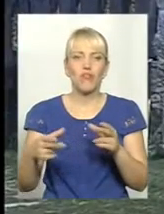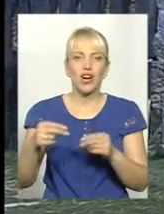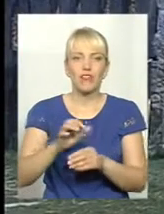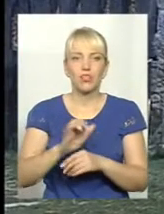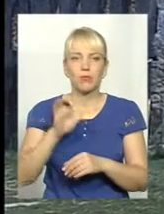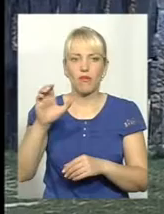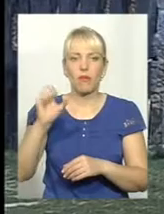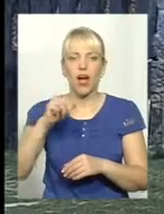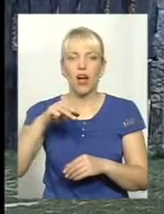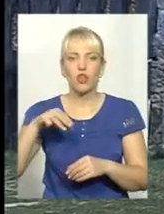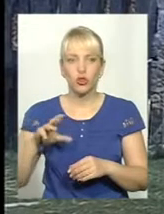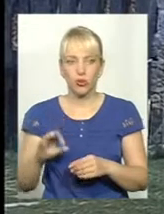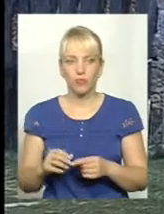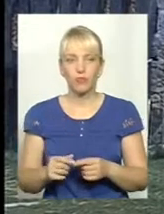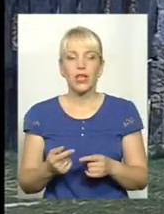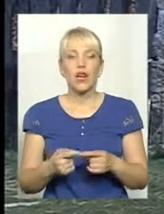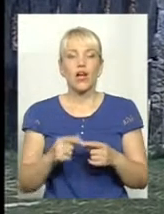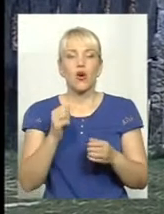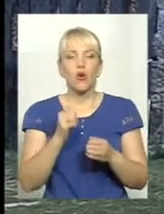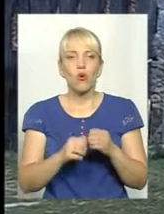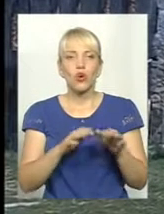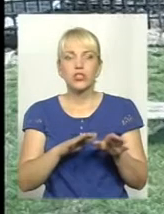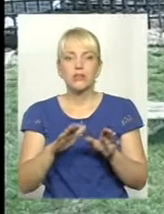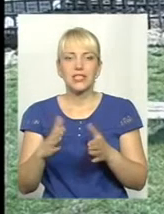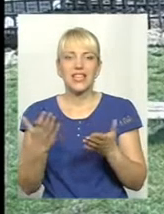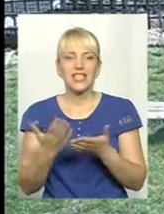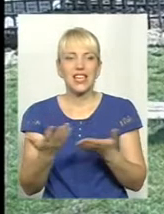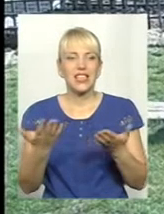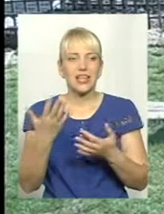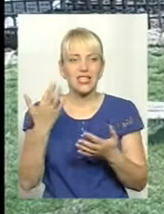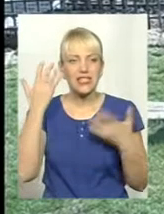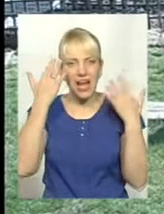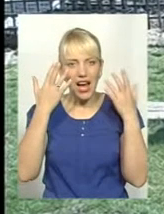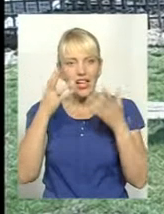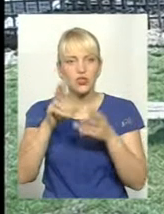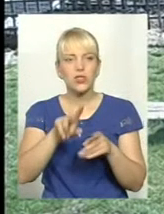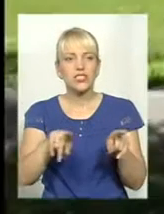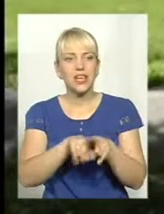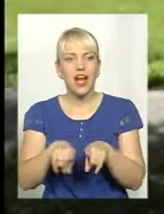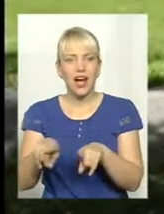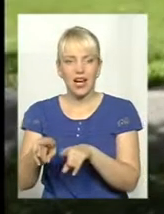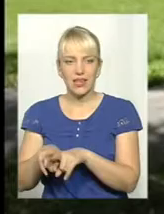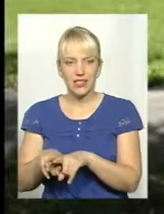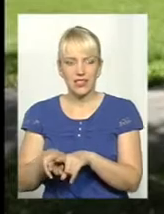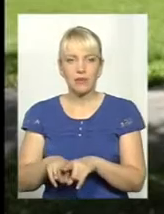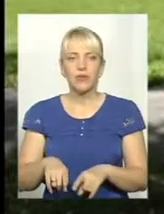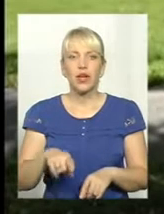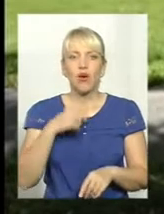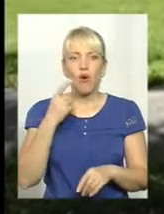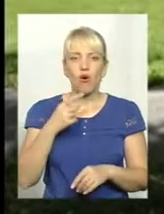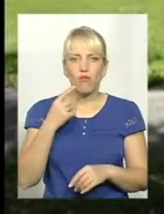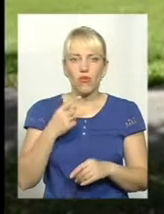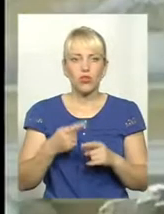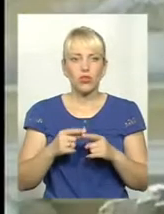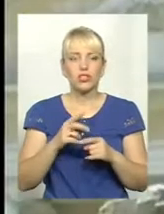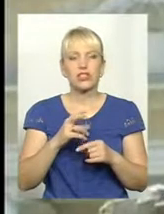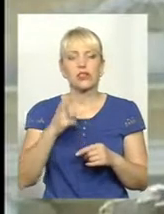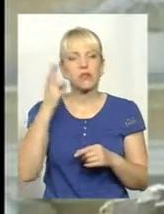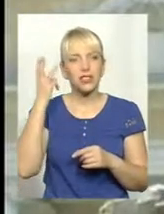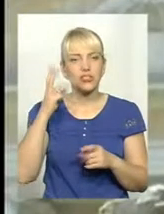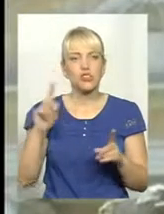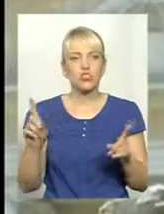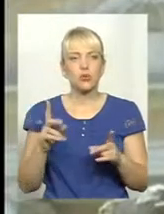воду. Попробуємо побити рекорд зліпіння українського вареника найбільшої кількості, і потім ці всі вареники поїдуть в зону АТО до наших